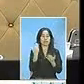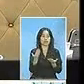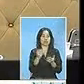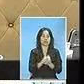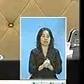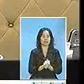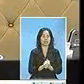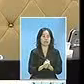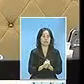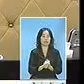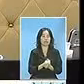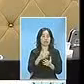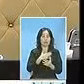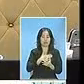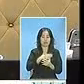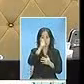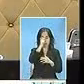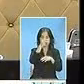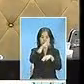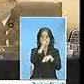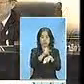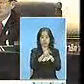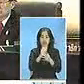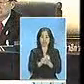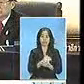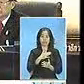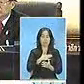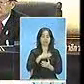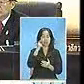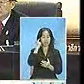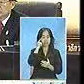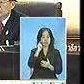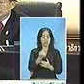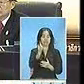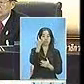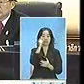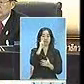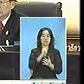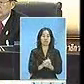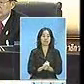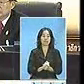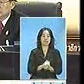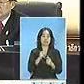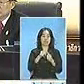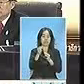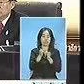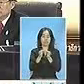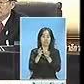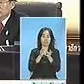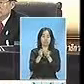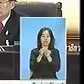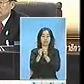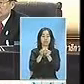แล้วครับผมจะได ้มาด้วยความเคารพท่านประธานแต่ผมก็เพิ่งจะรู้ว่าการชี้แจงของกรรมธิการ